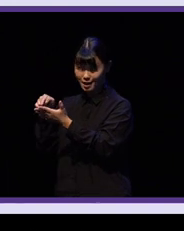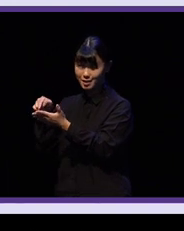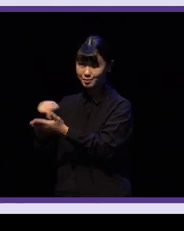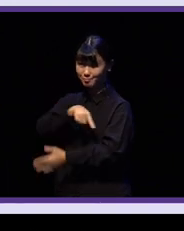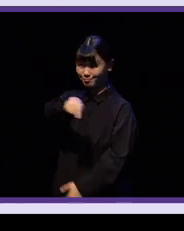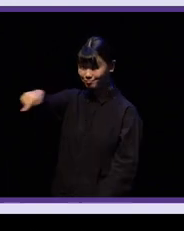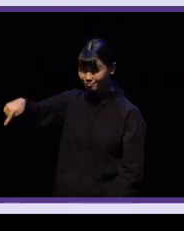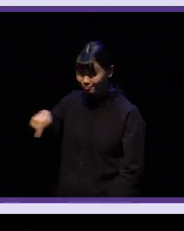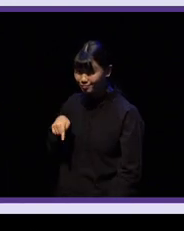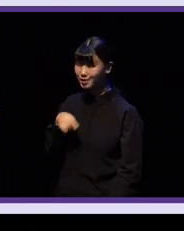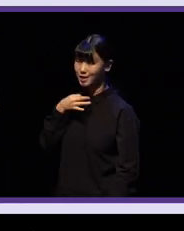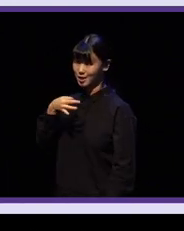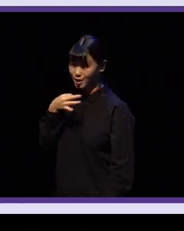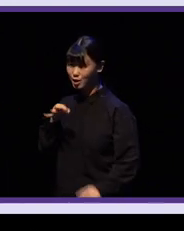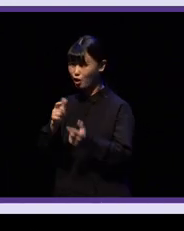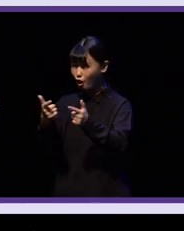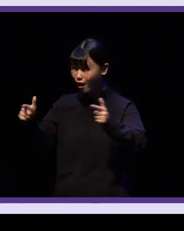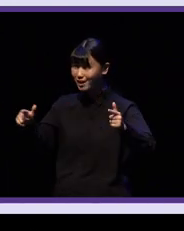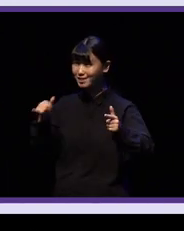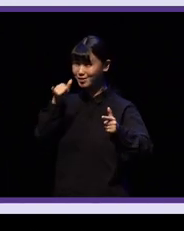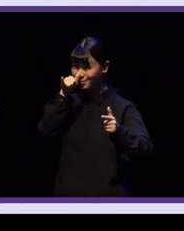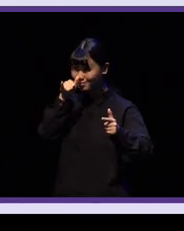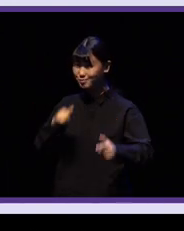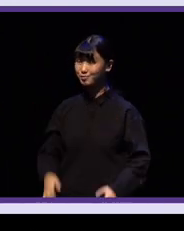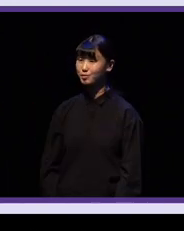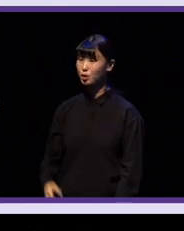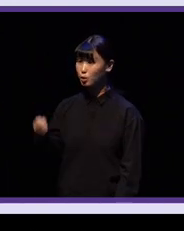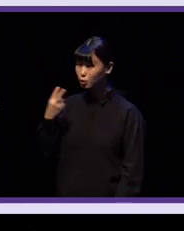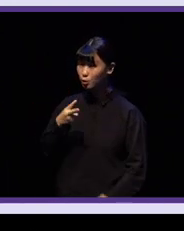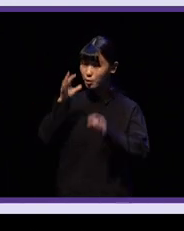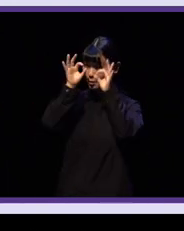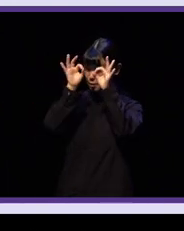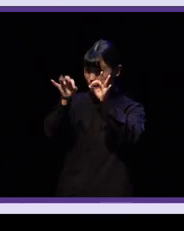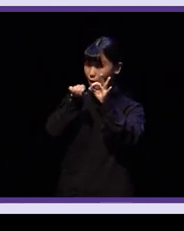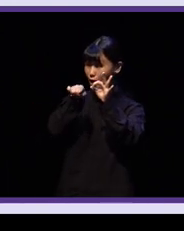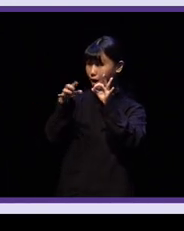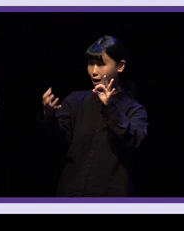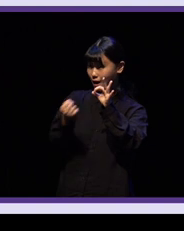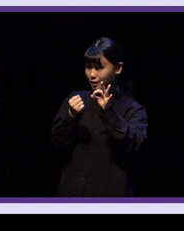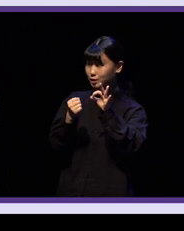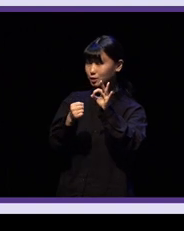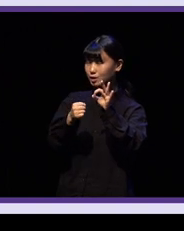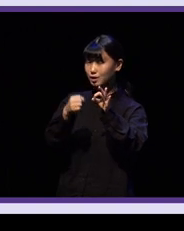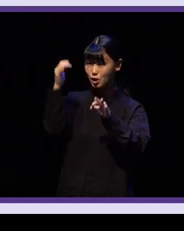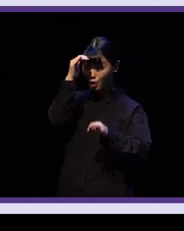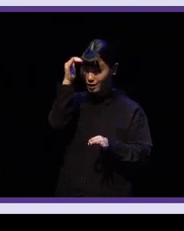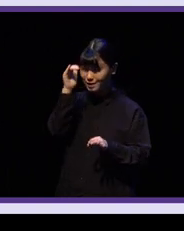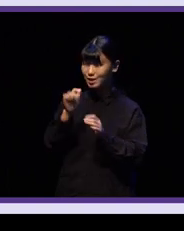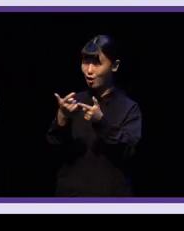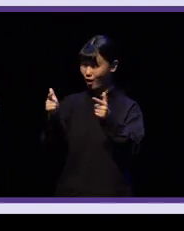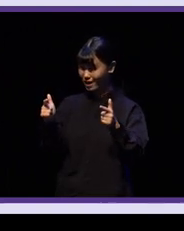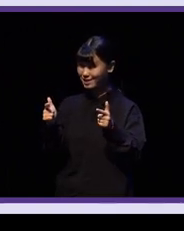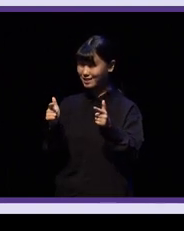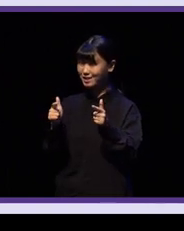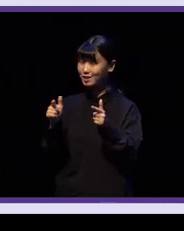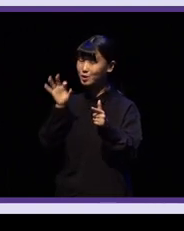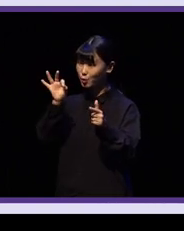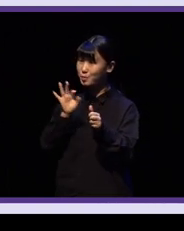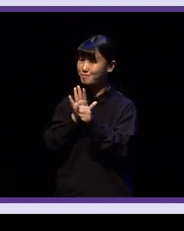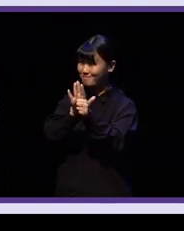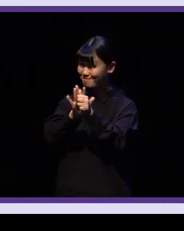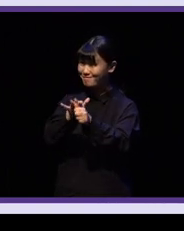기반으로 한 낭독 공연 등등 그리고 시각을 베이스로 한 전시까지 다양한 복합 장르까지 모두 지원하는